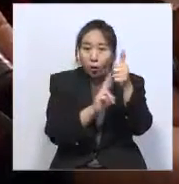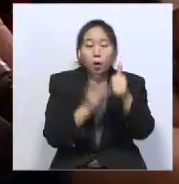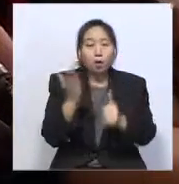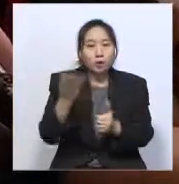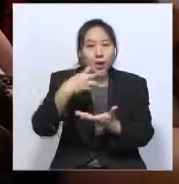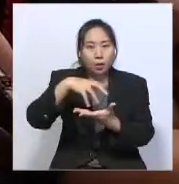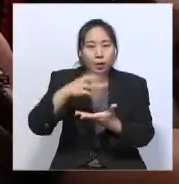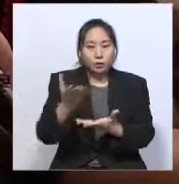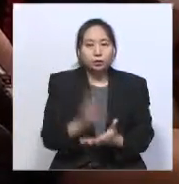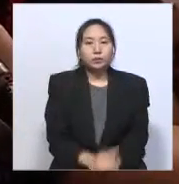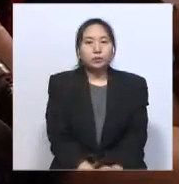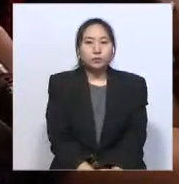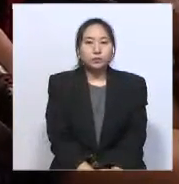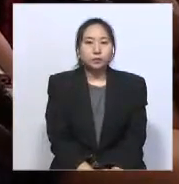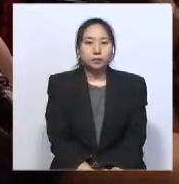างรองนายกรัฐมนตรี